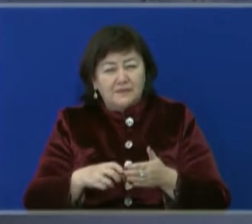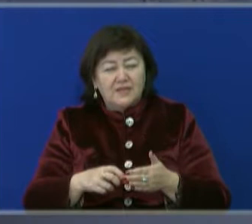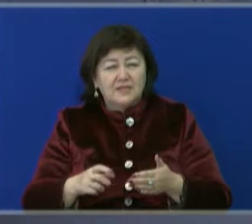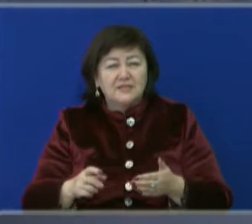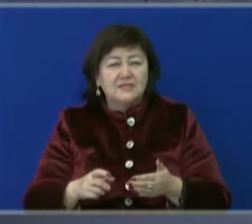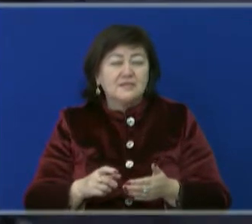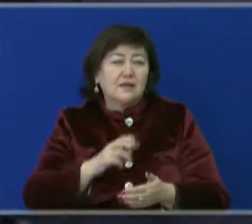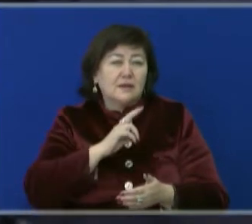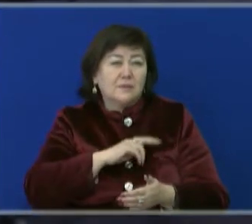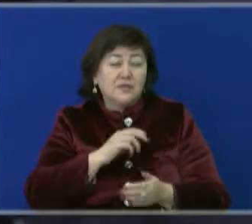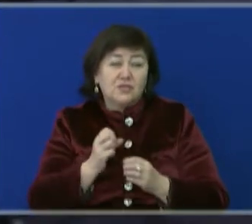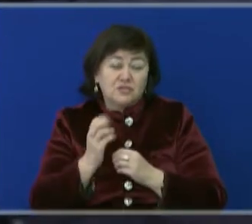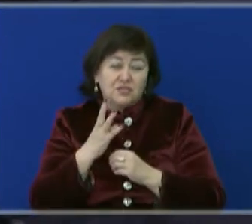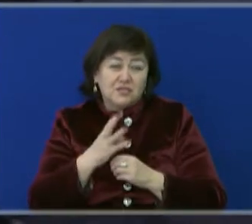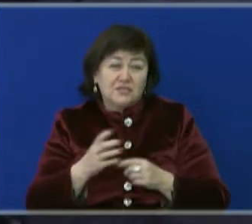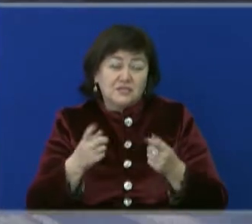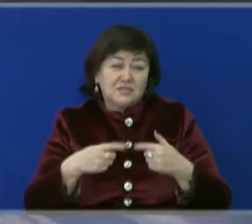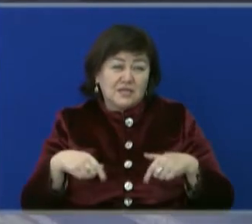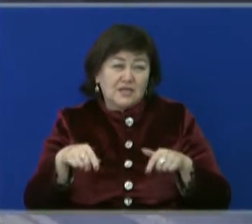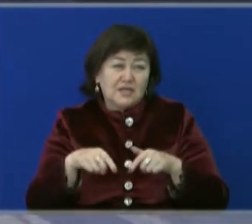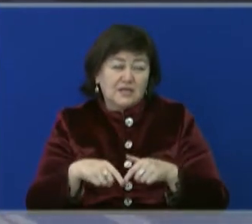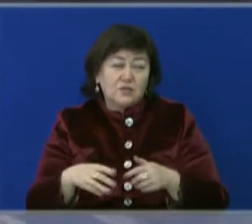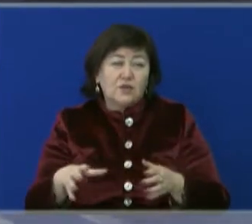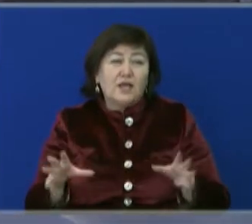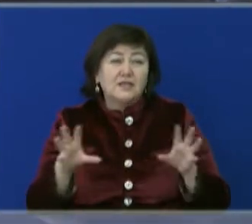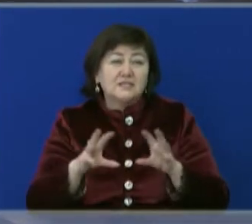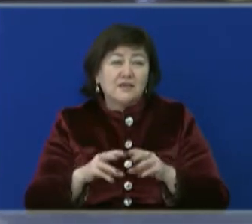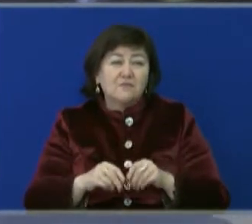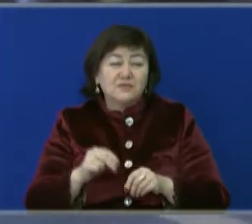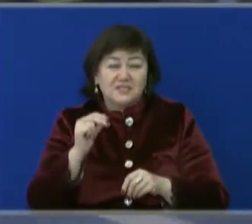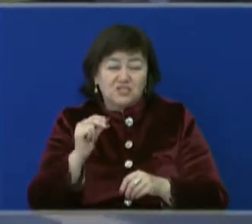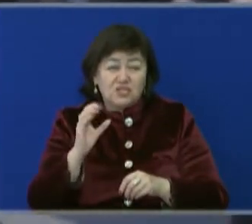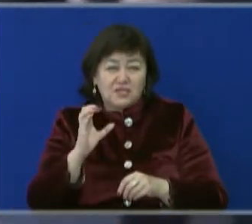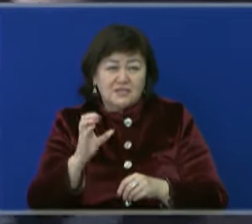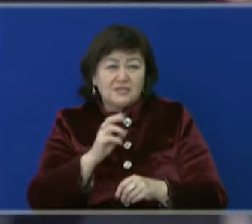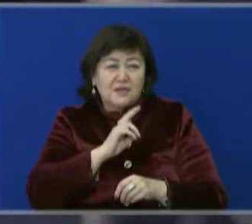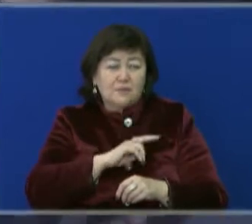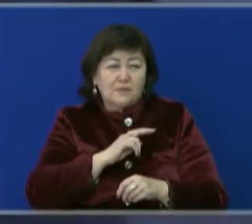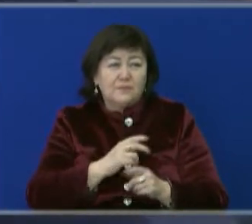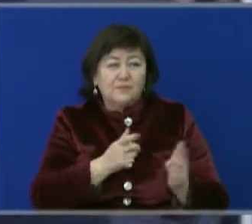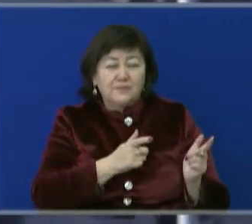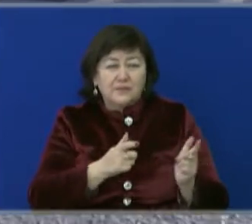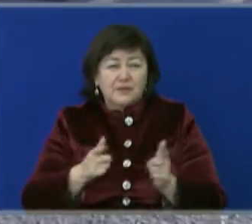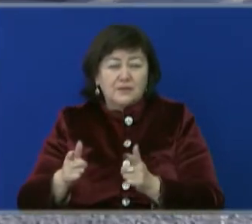работа 14 организаций в составе сил гражданской обороны. Особое внимание уделялось готовности